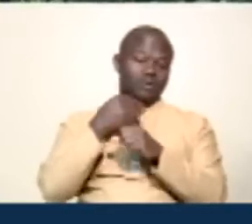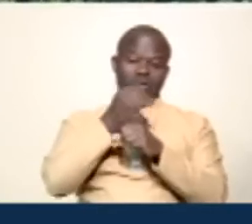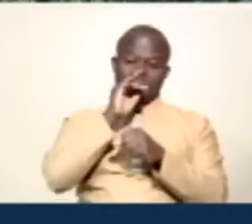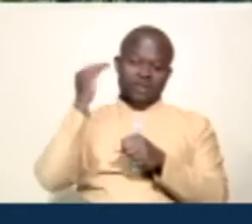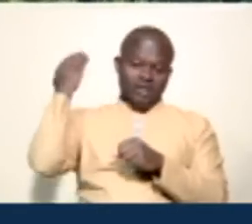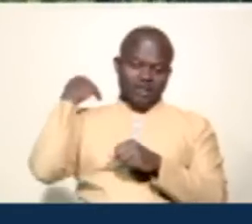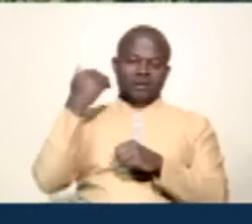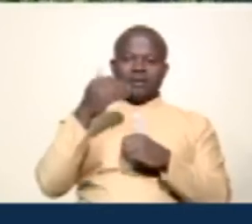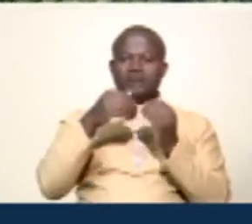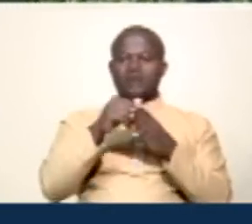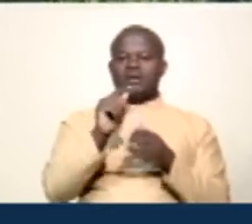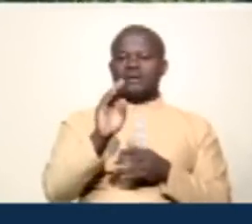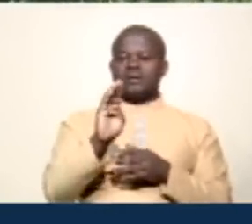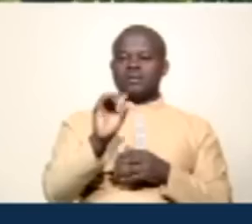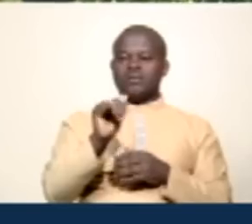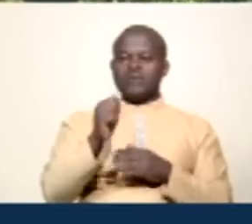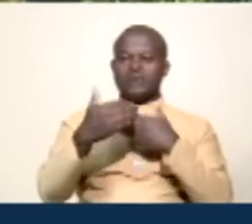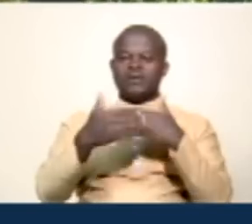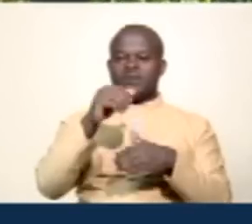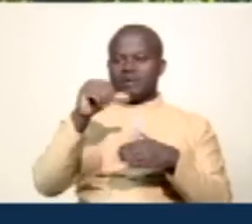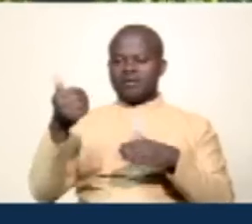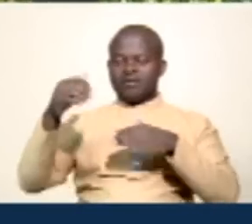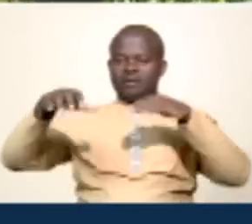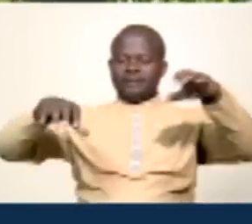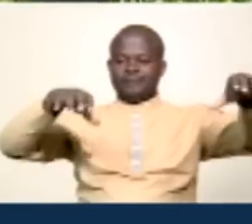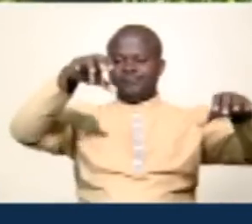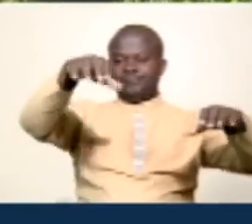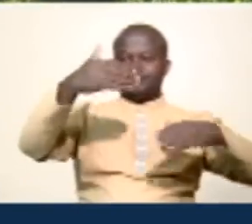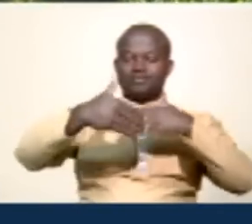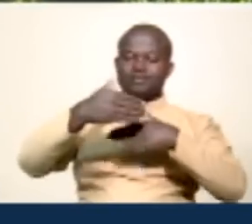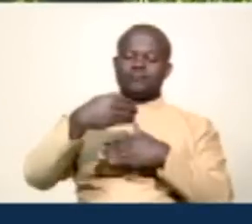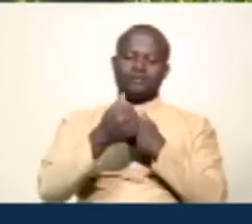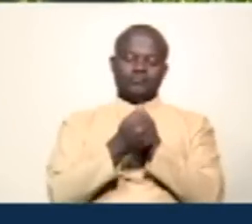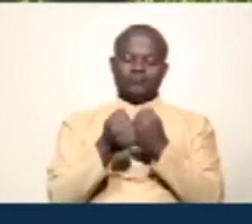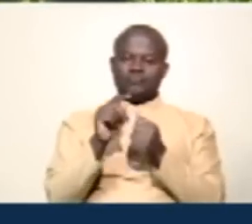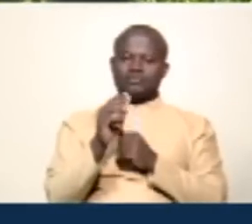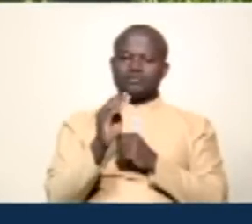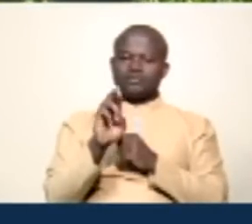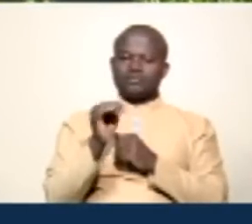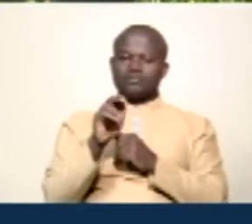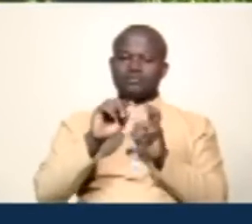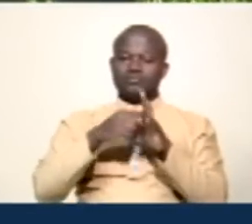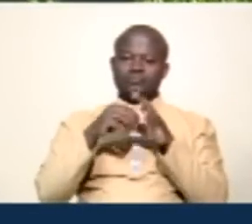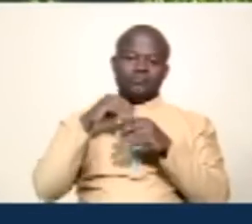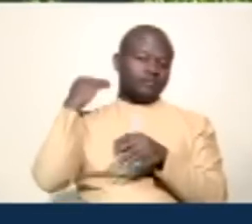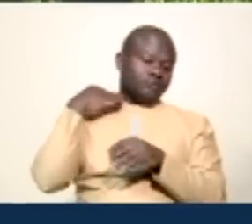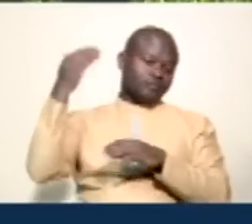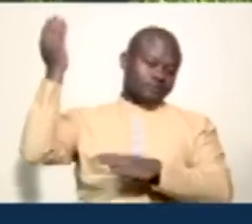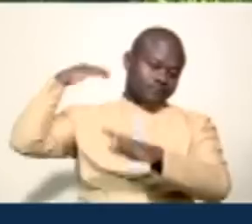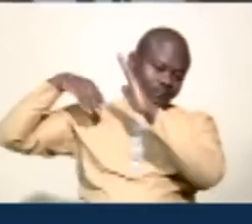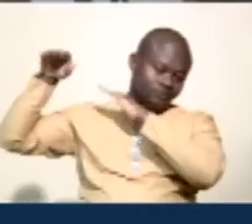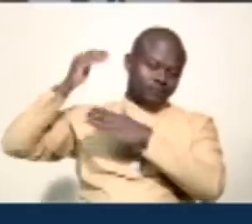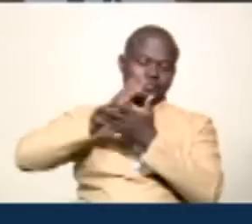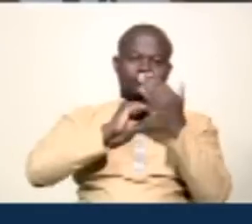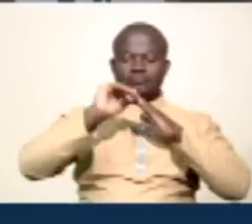mu yahoze ari perefegitura ya Kibuye igahana imbibi n'ayandi makomini yo muri perefegitura ya Gisenyi nka Kibirira yatangiyemo Jenoside kera